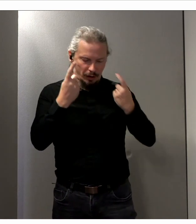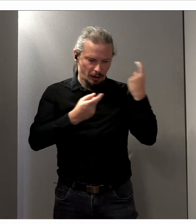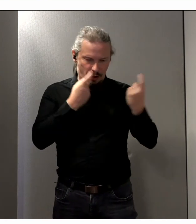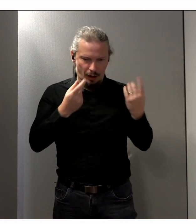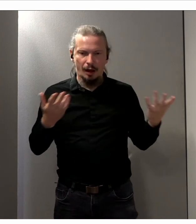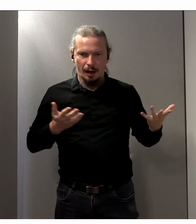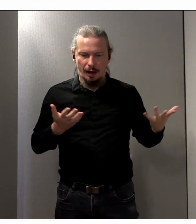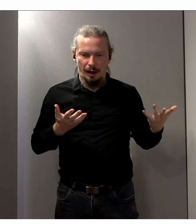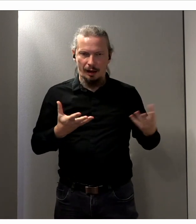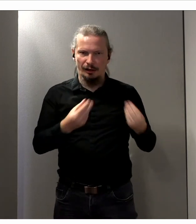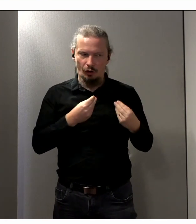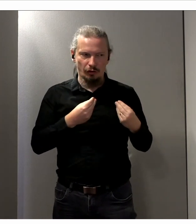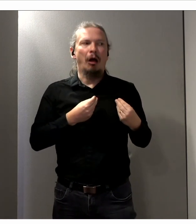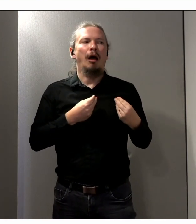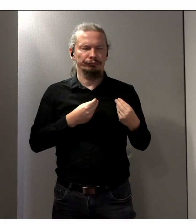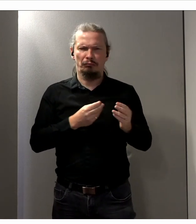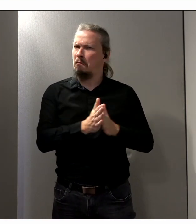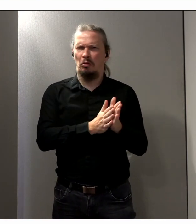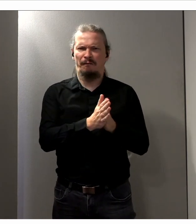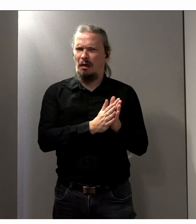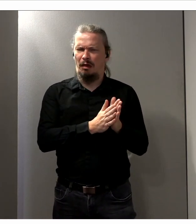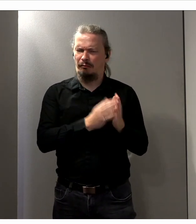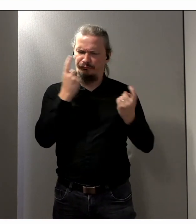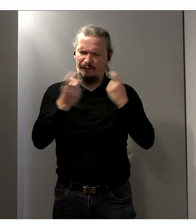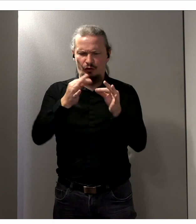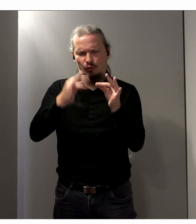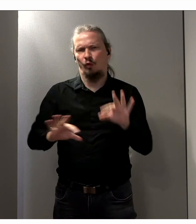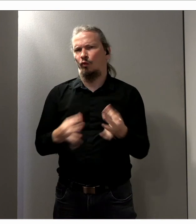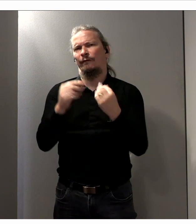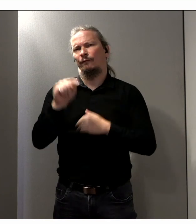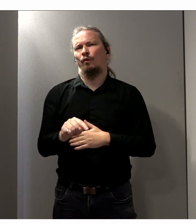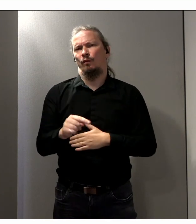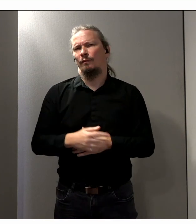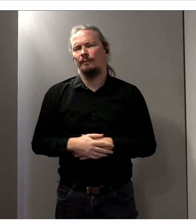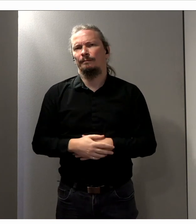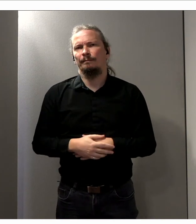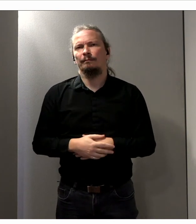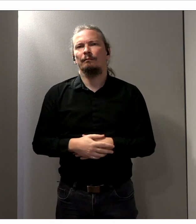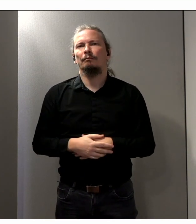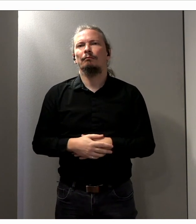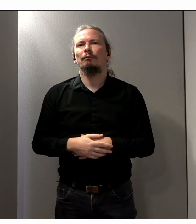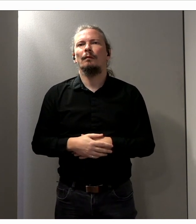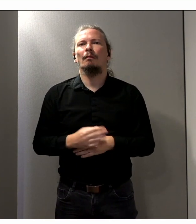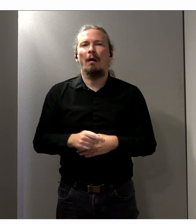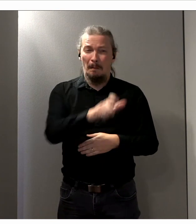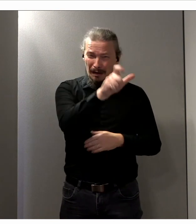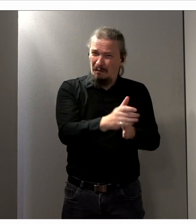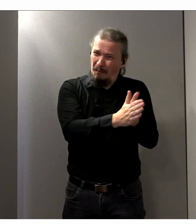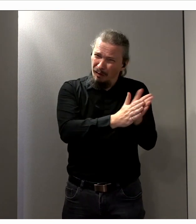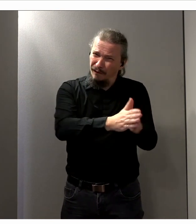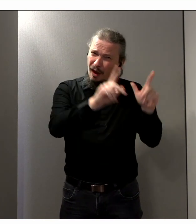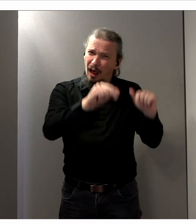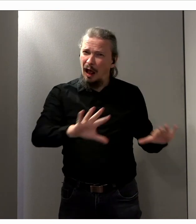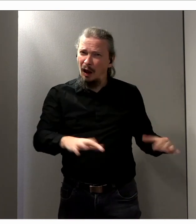ça nous a vraiment motivés en fait pour chercher des solutions. On s'est dit que c'était pas possible que des personnes qui étaient très motivées et qui avaient plein